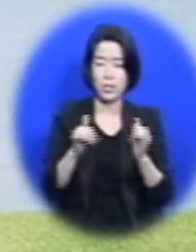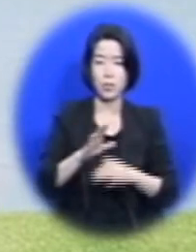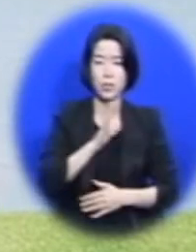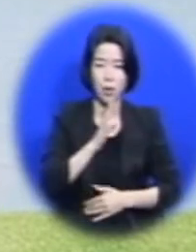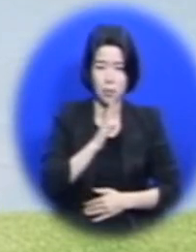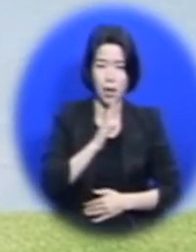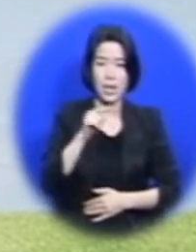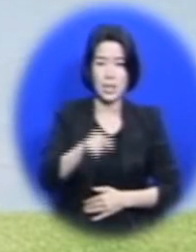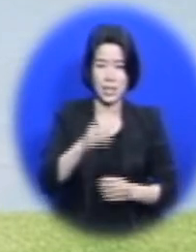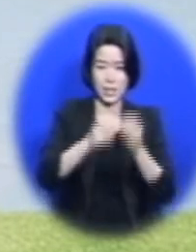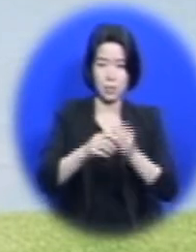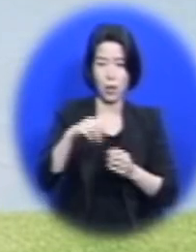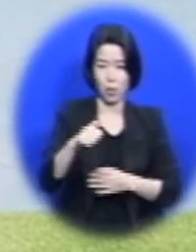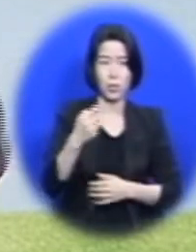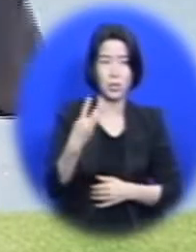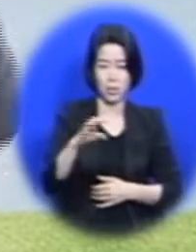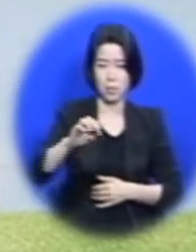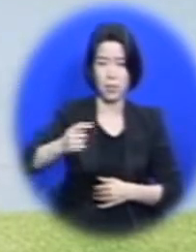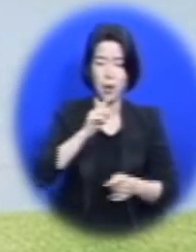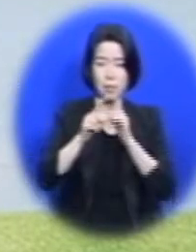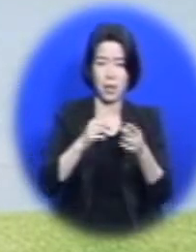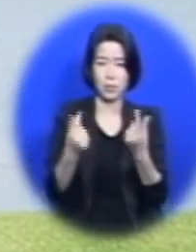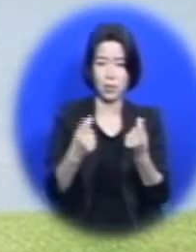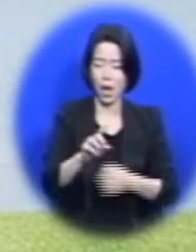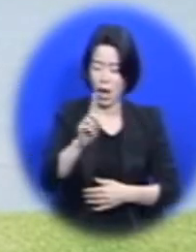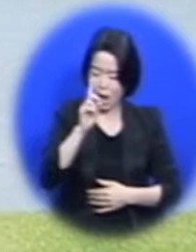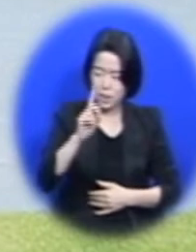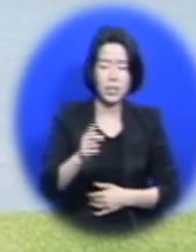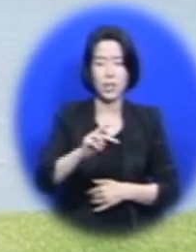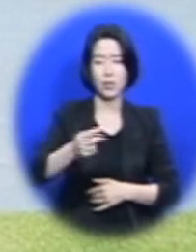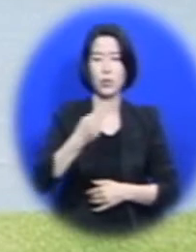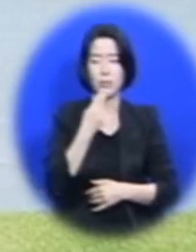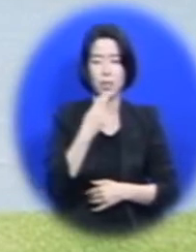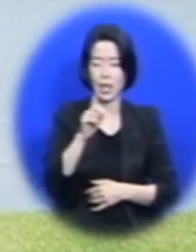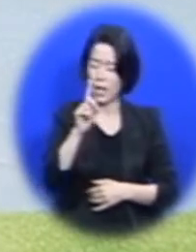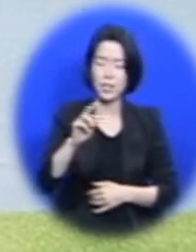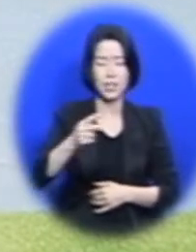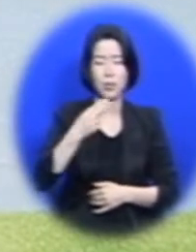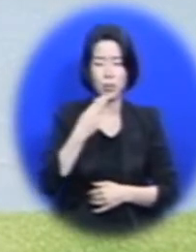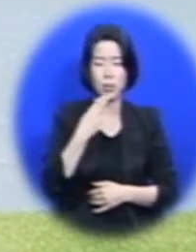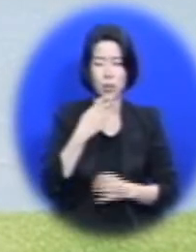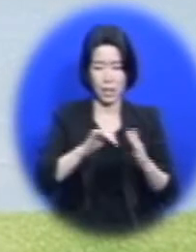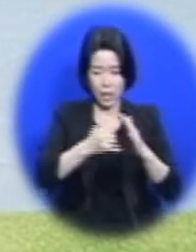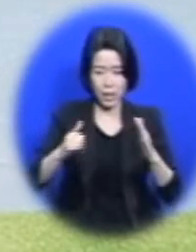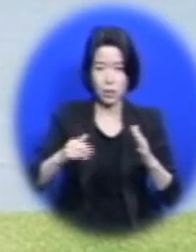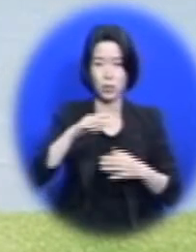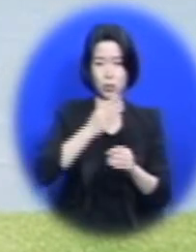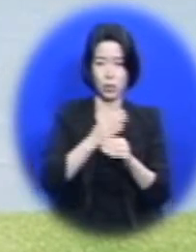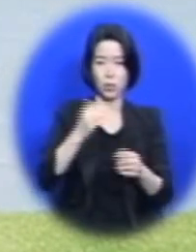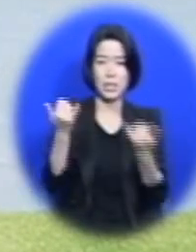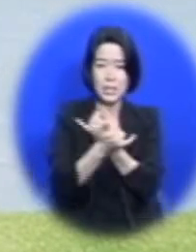정말 이 시편 53편 말씀처럼 한 사람도 없다, 한 사람도 없어. 가족 중에도, 친척